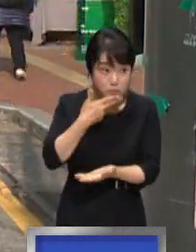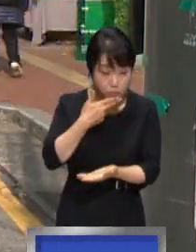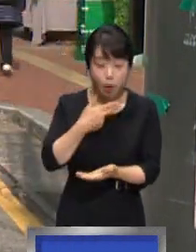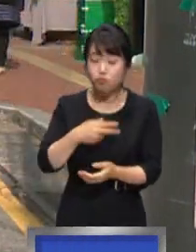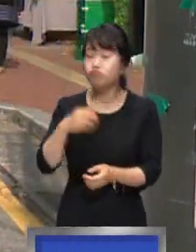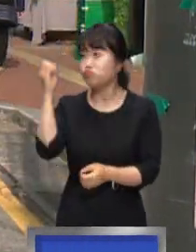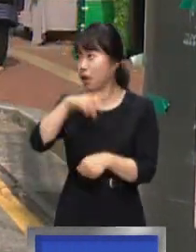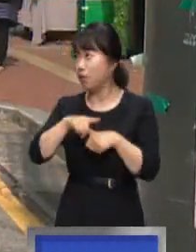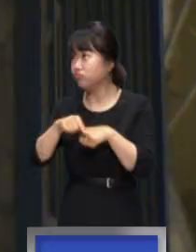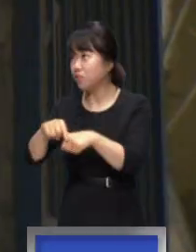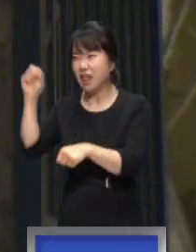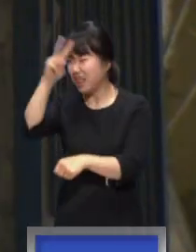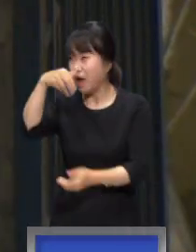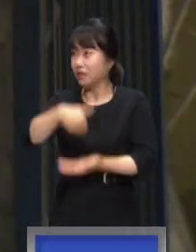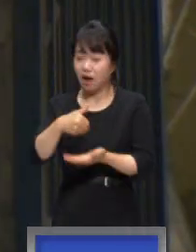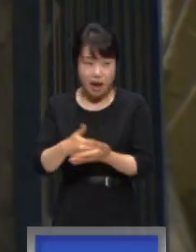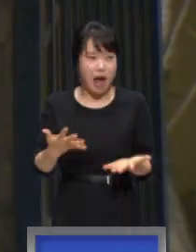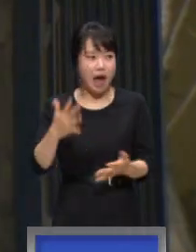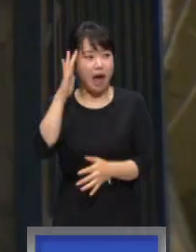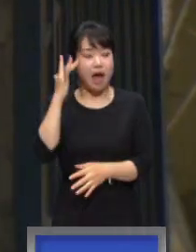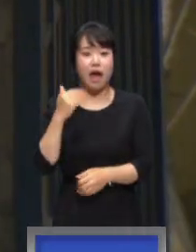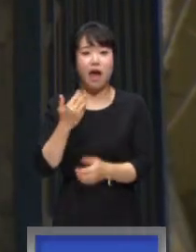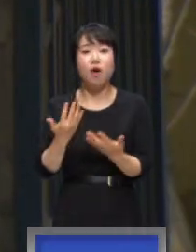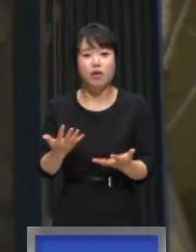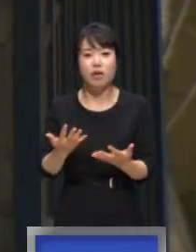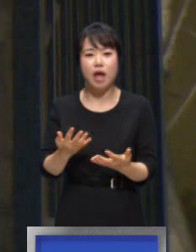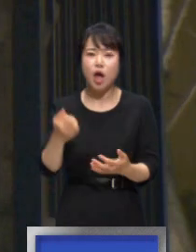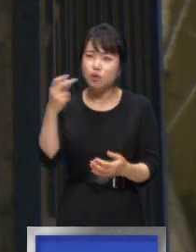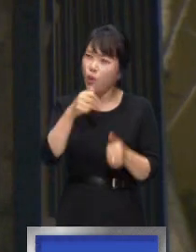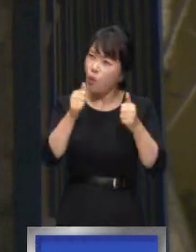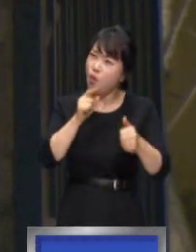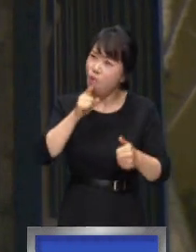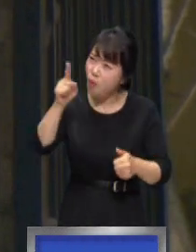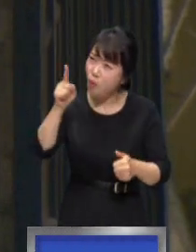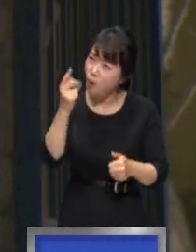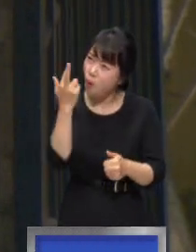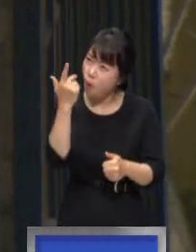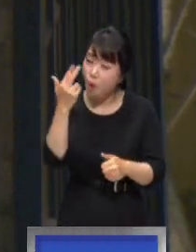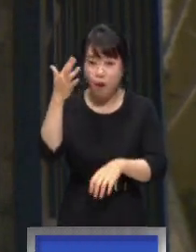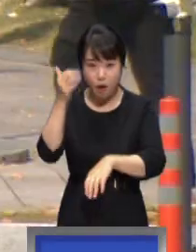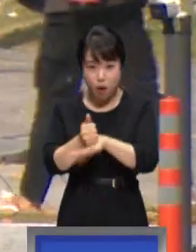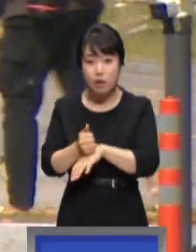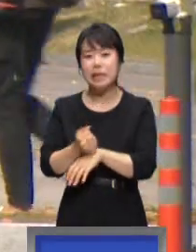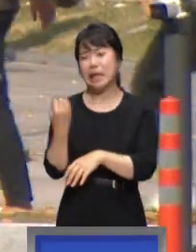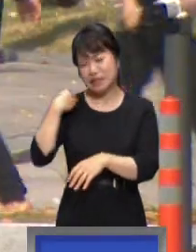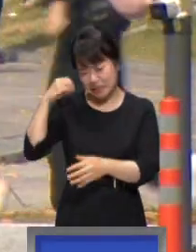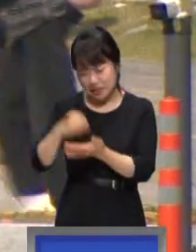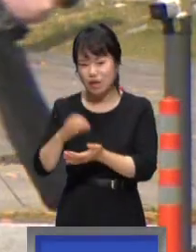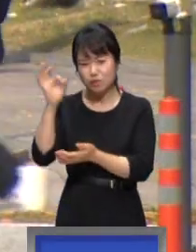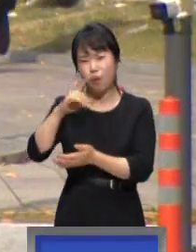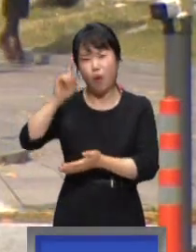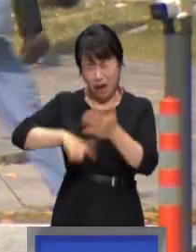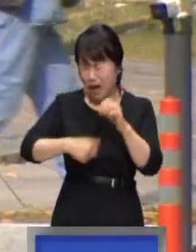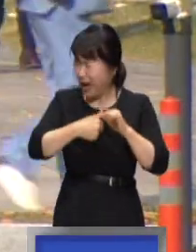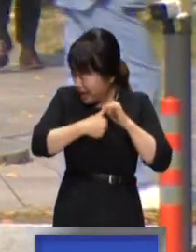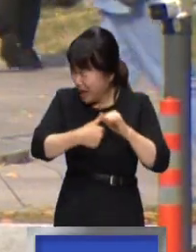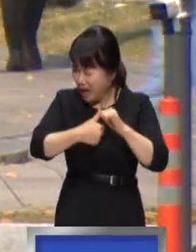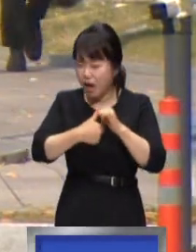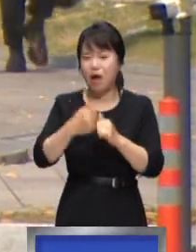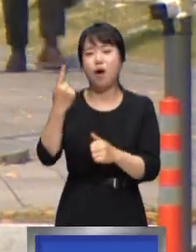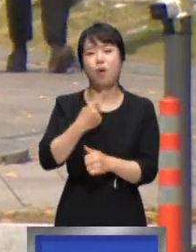있습니다. 이런 이유로 경희학원 측이 소송을 또 제기하면 별 수 없이 같은 소모전을 치를 수 있습니다.